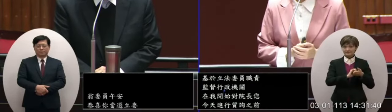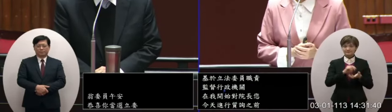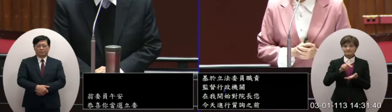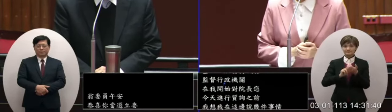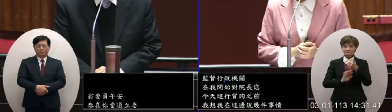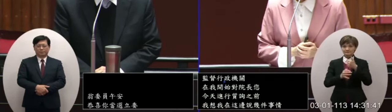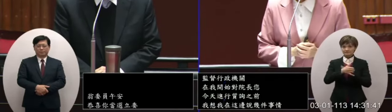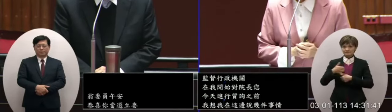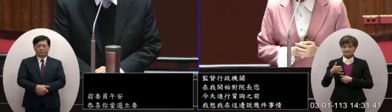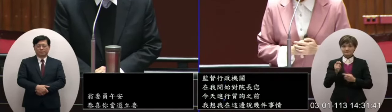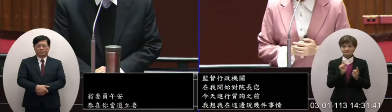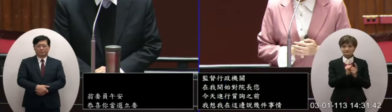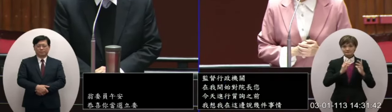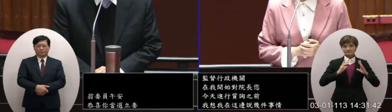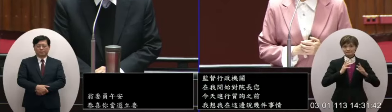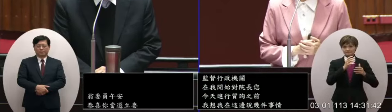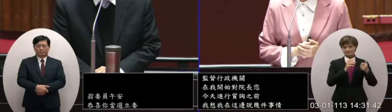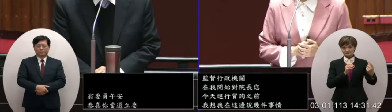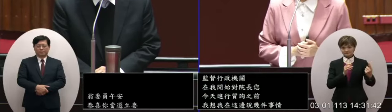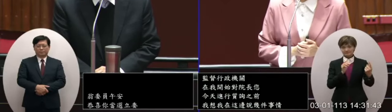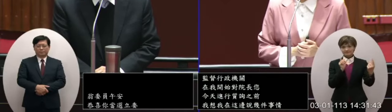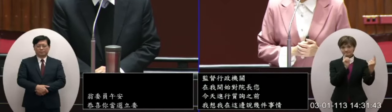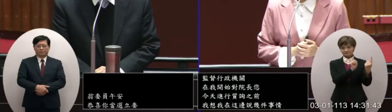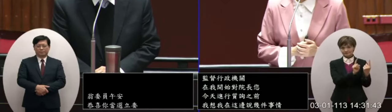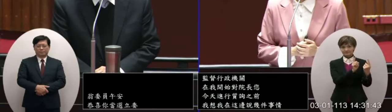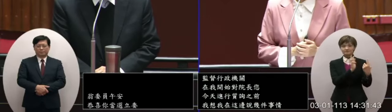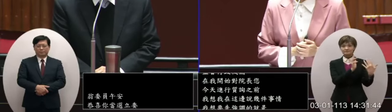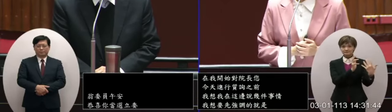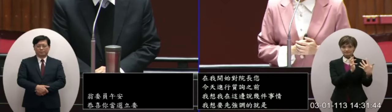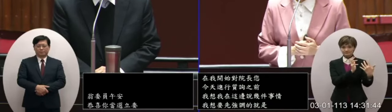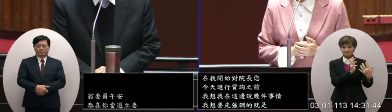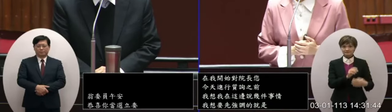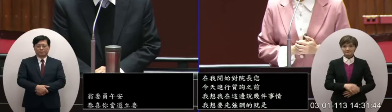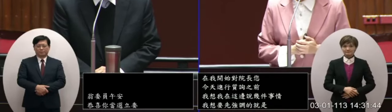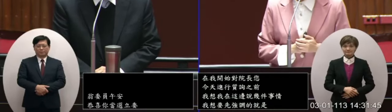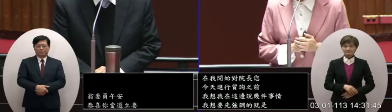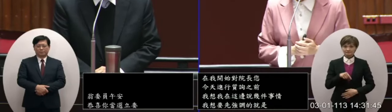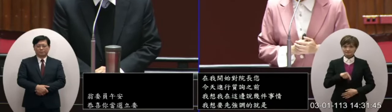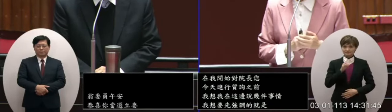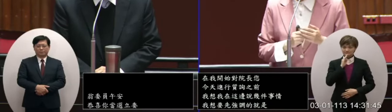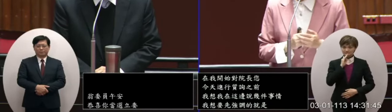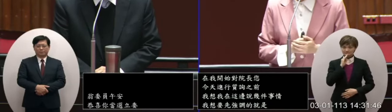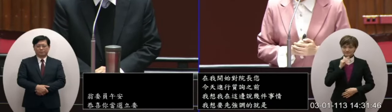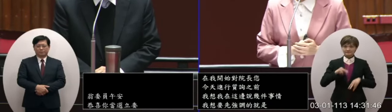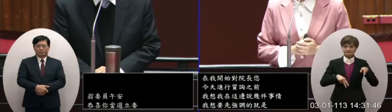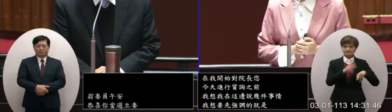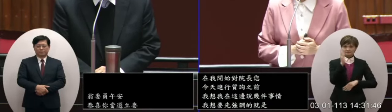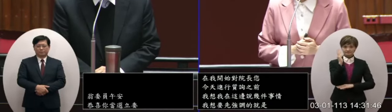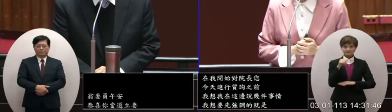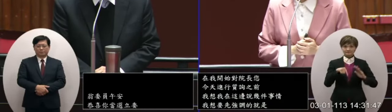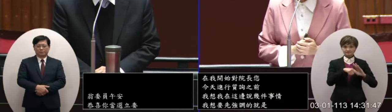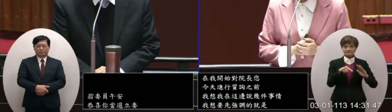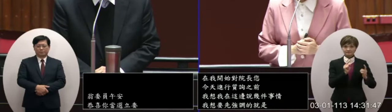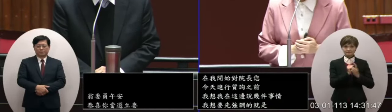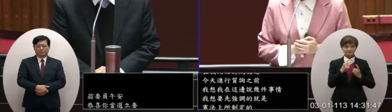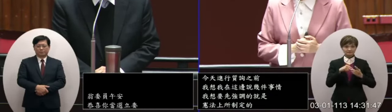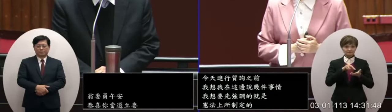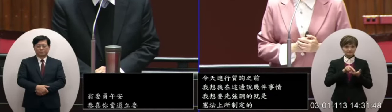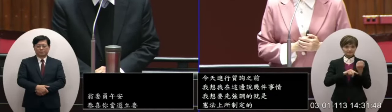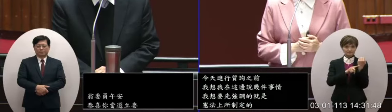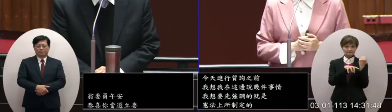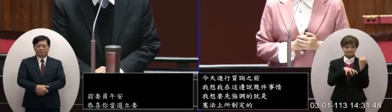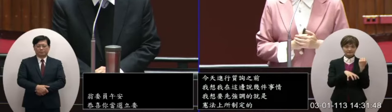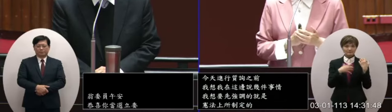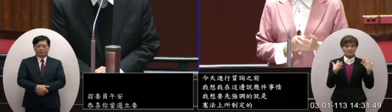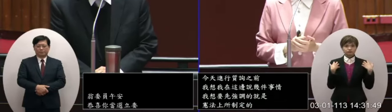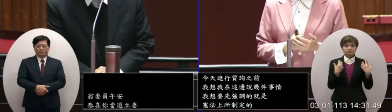质询官员的制度，这个是行政院向立法院负责的一个很重要的问责机制。那